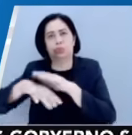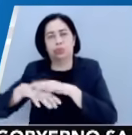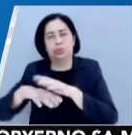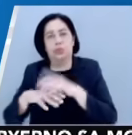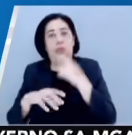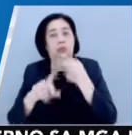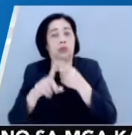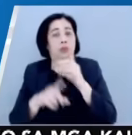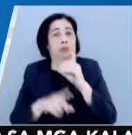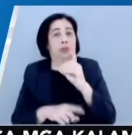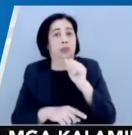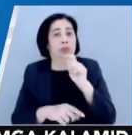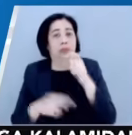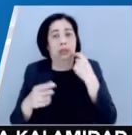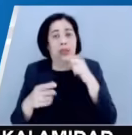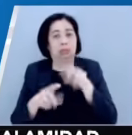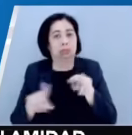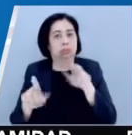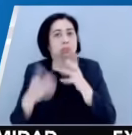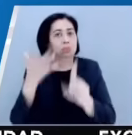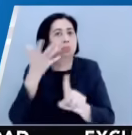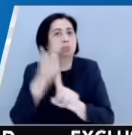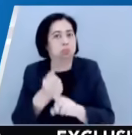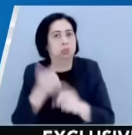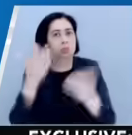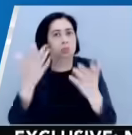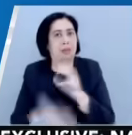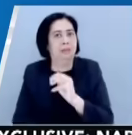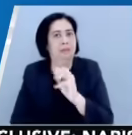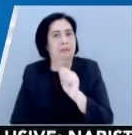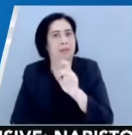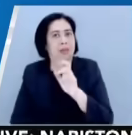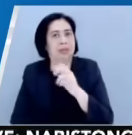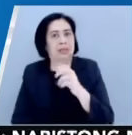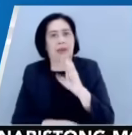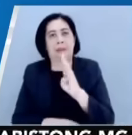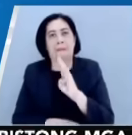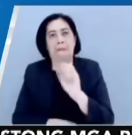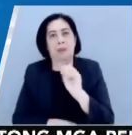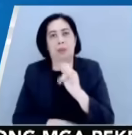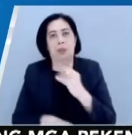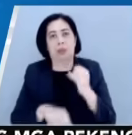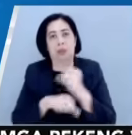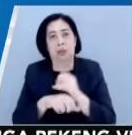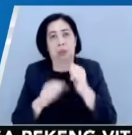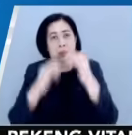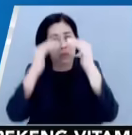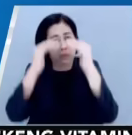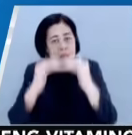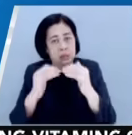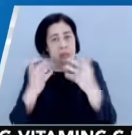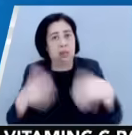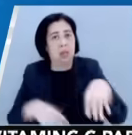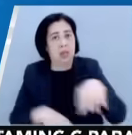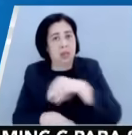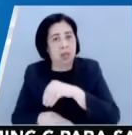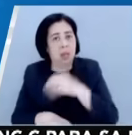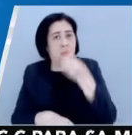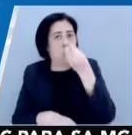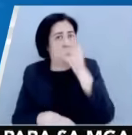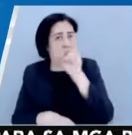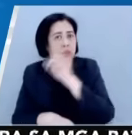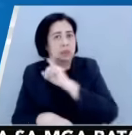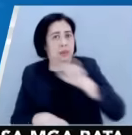track, posibleng tumbukin ang bagyong Marce ang Babuyan Islands, pero pwede ring bumaba bandang Cagayan o Isabela. Sa area